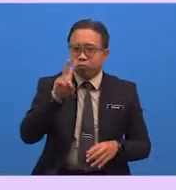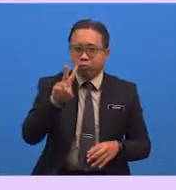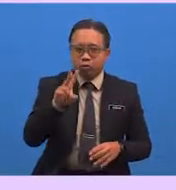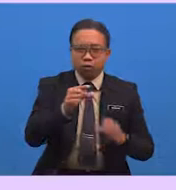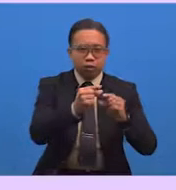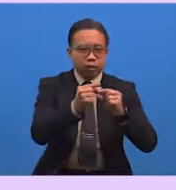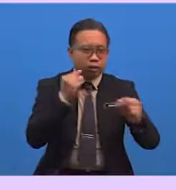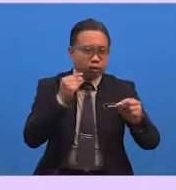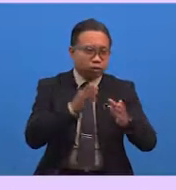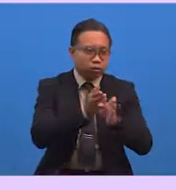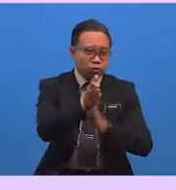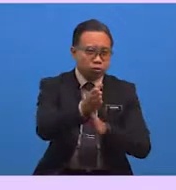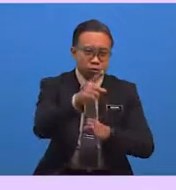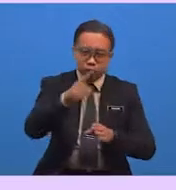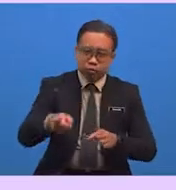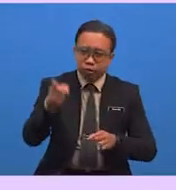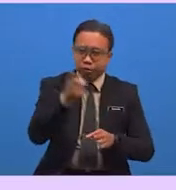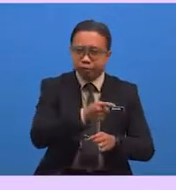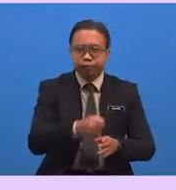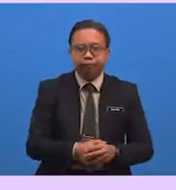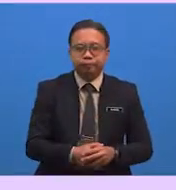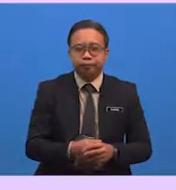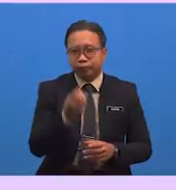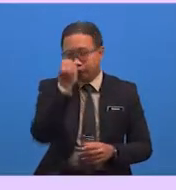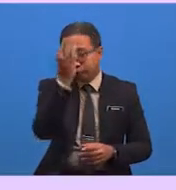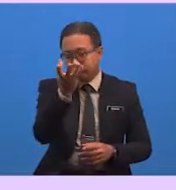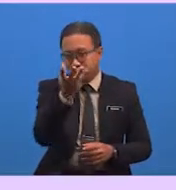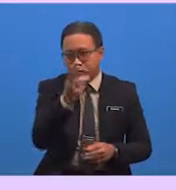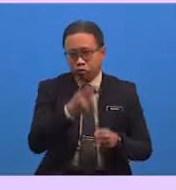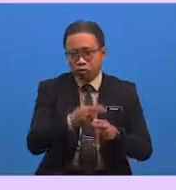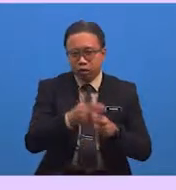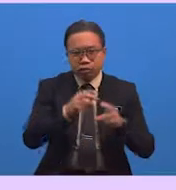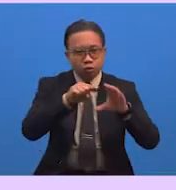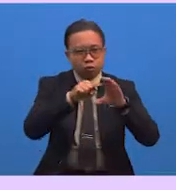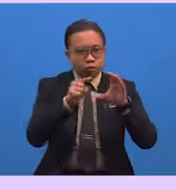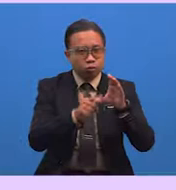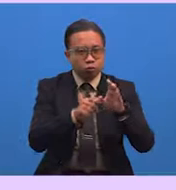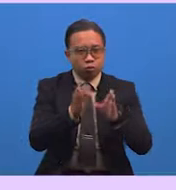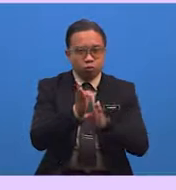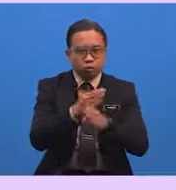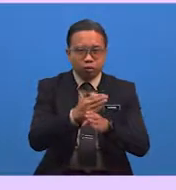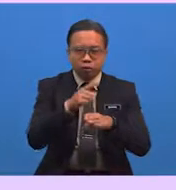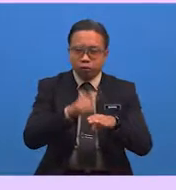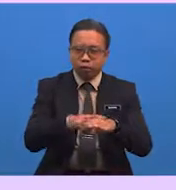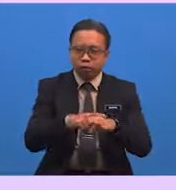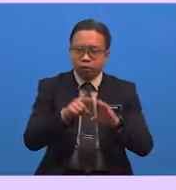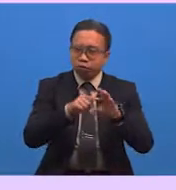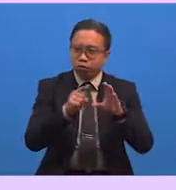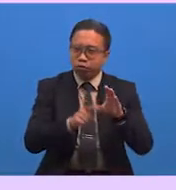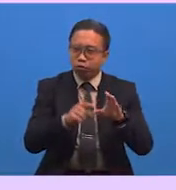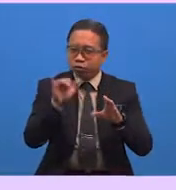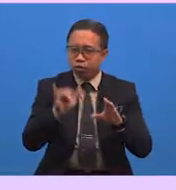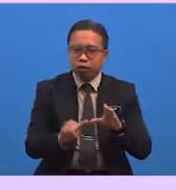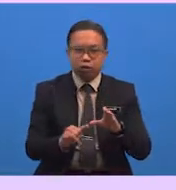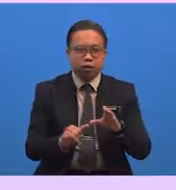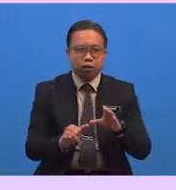garis lurus yang bersilang. Nyatakan nama sudut yang terbentuk pada sudut yang